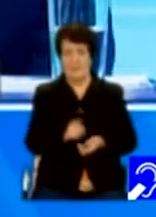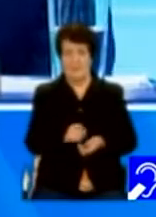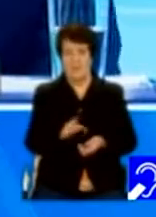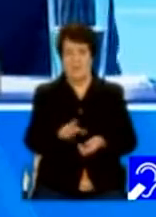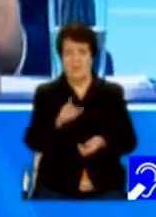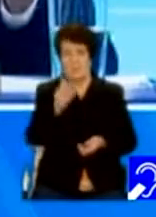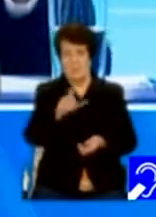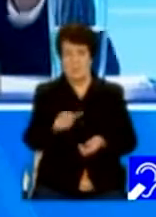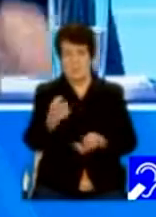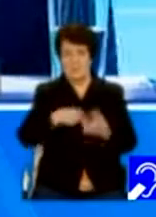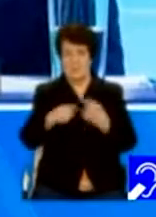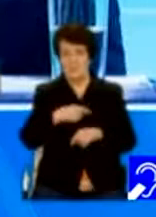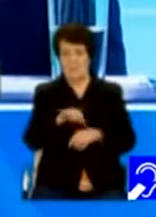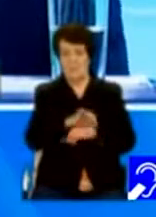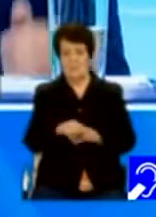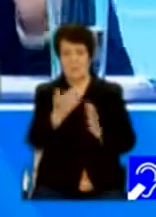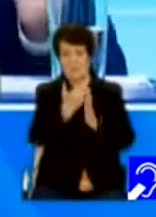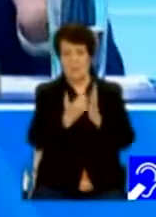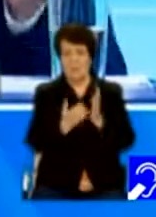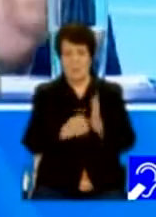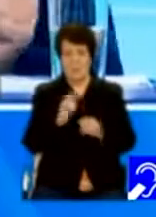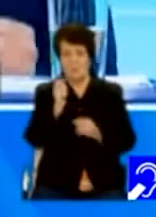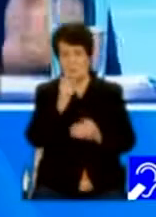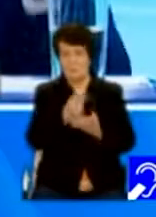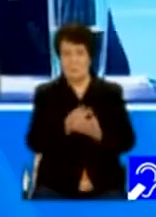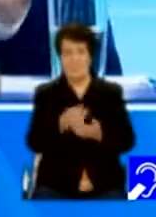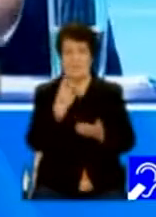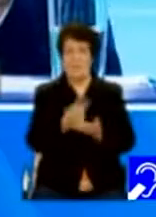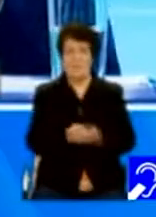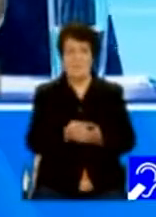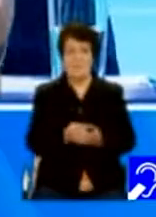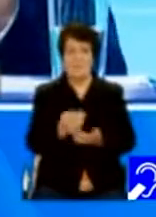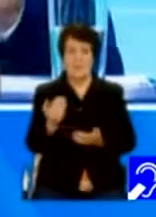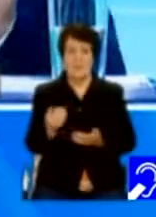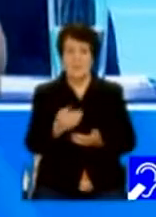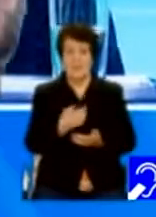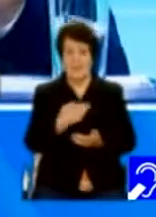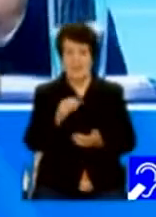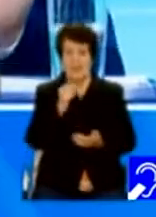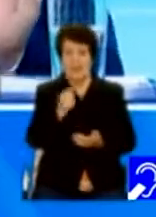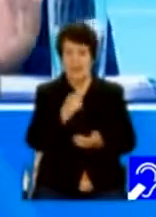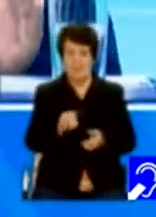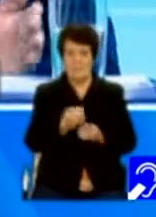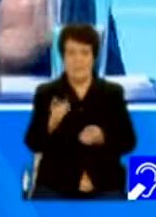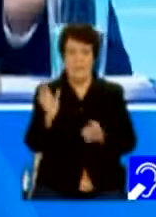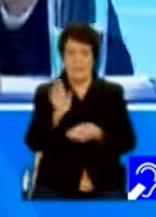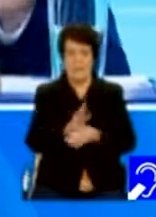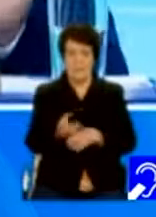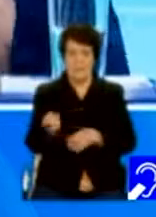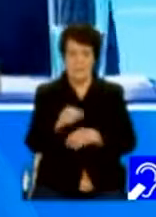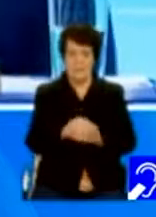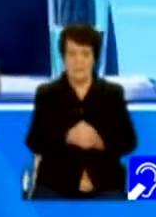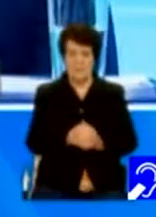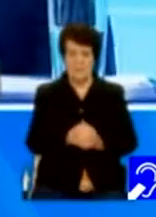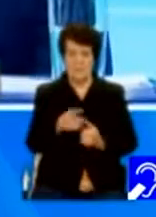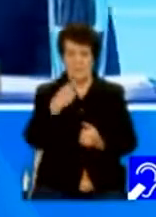diaspore? Spuneți, prezentați programul. Ați venit aici dumneavoastră ca o bâtă politică la comanda